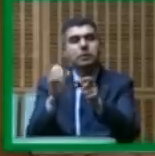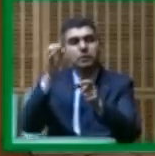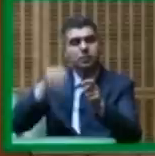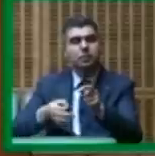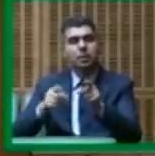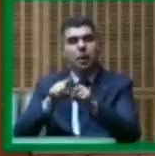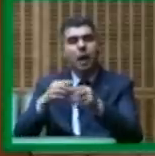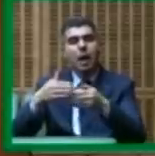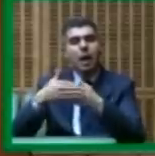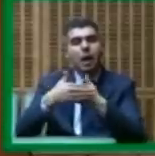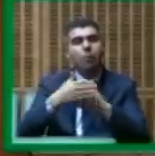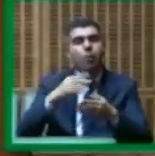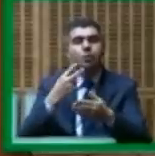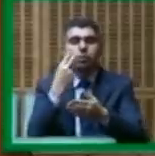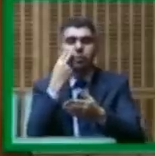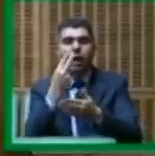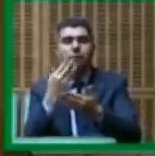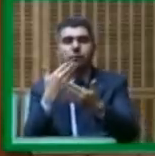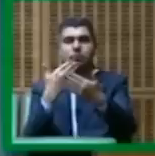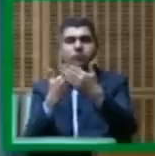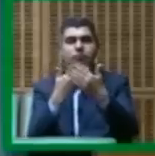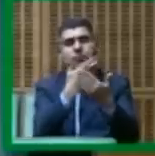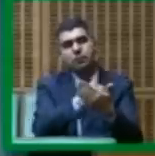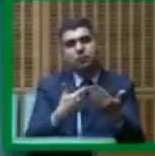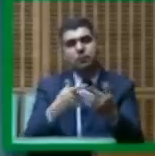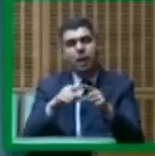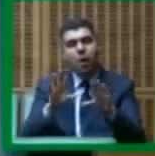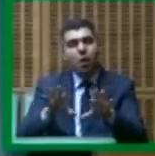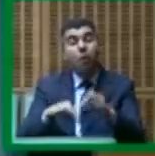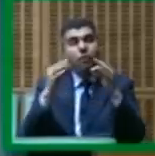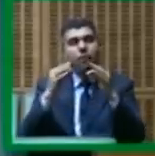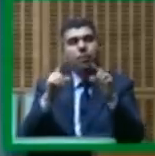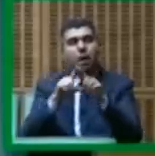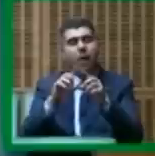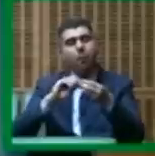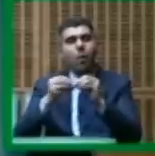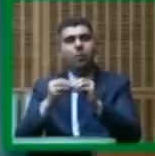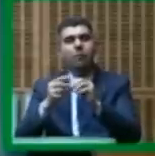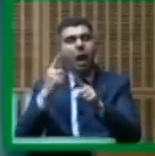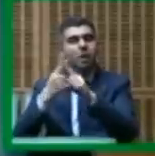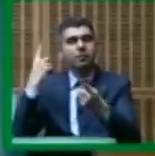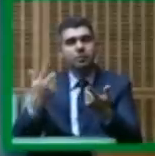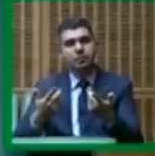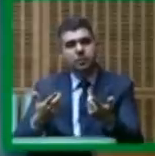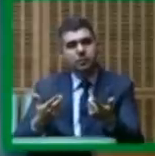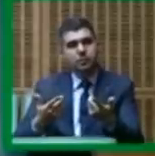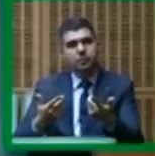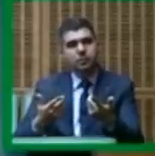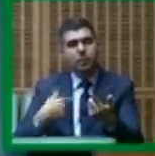الصحيحة التي من خلالها سنخرج من المأزق، لأنه نحن هنا